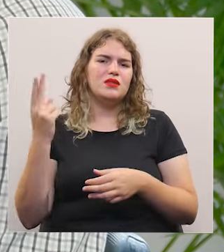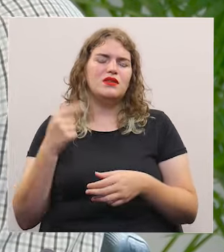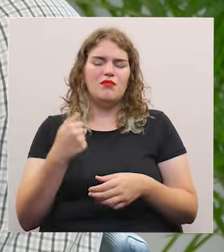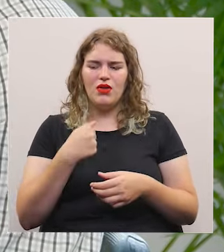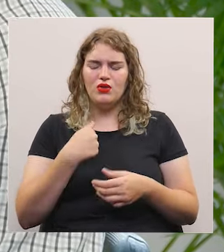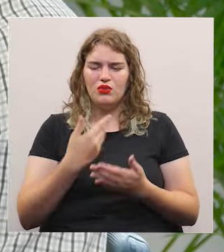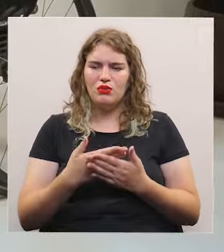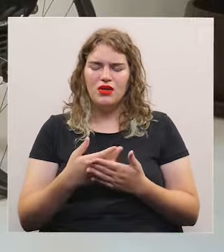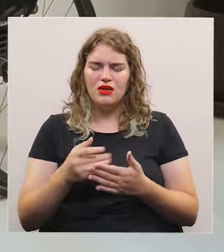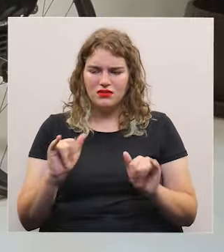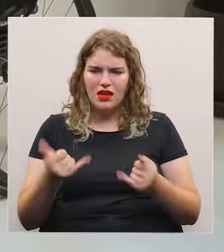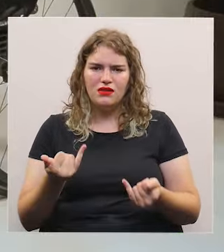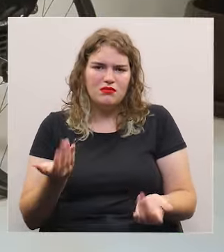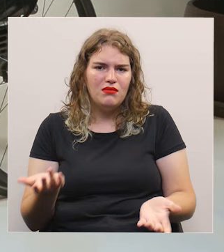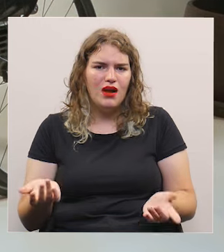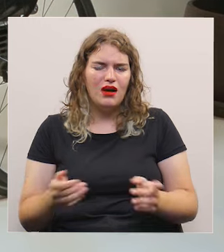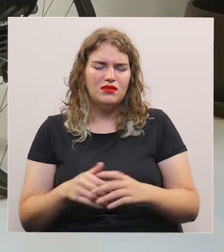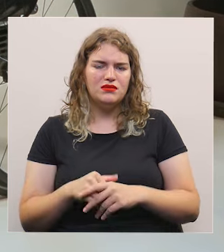deplin. Mie mi-a făcut-o.